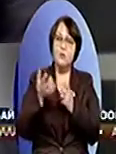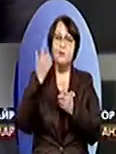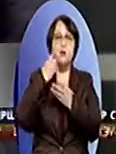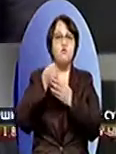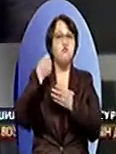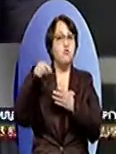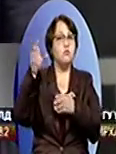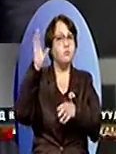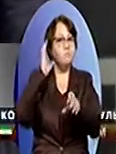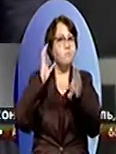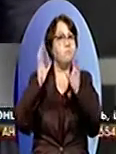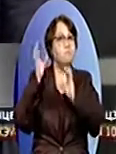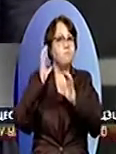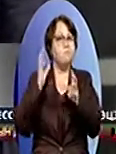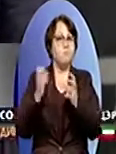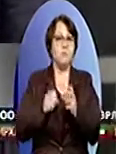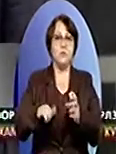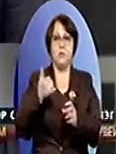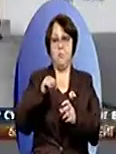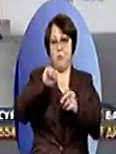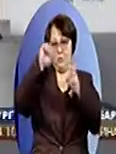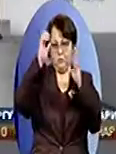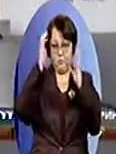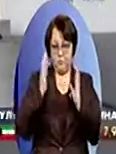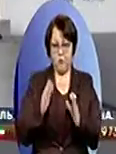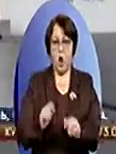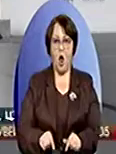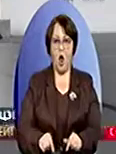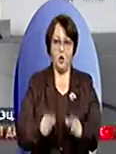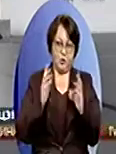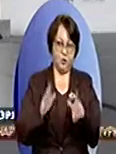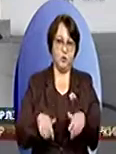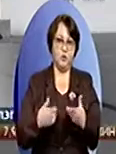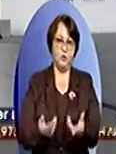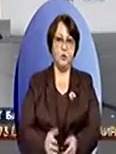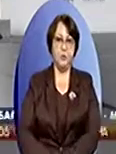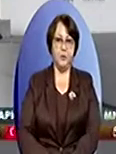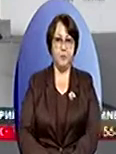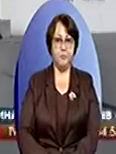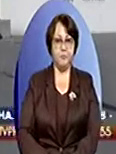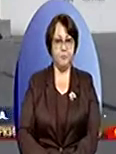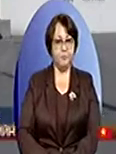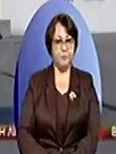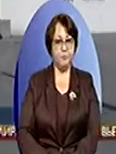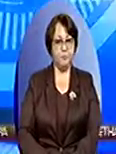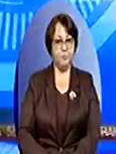санал хүсэлтийг хүлээвч зарим асуудлыг газар дээр нь шийдэх юм.